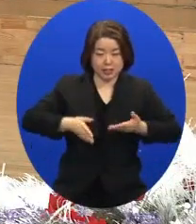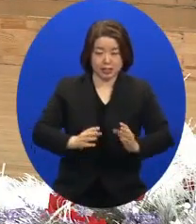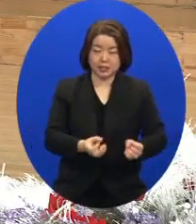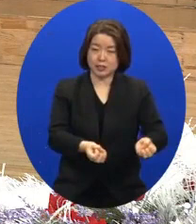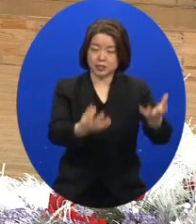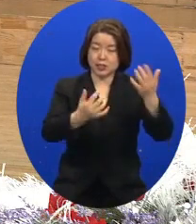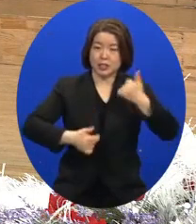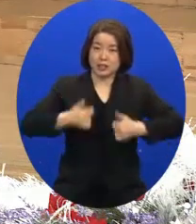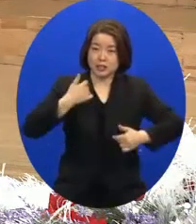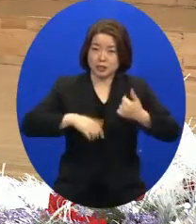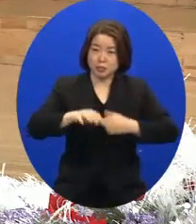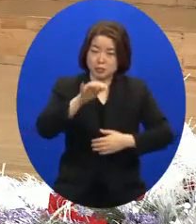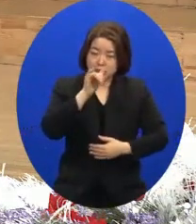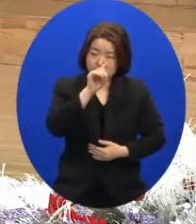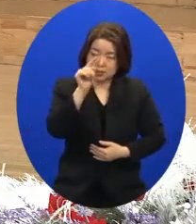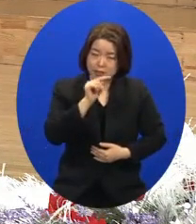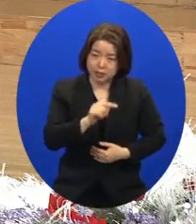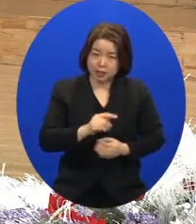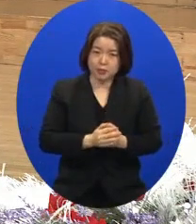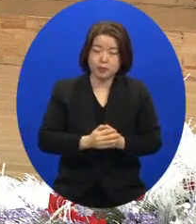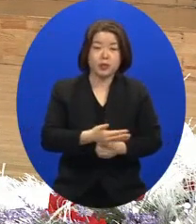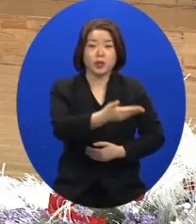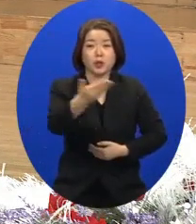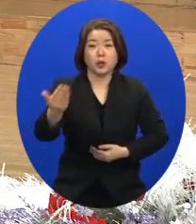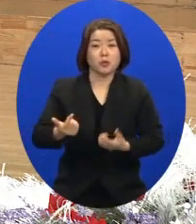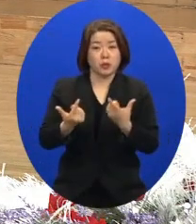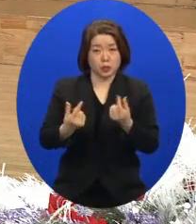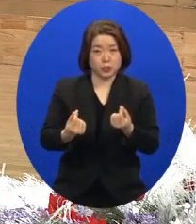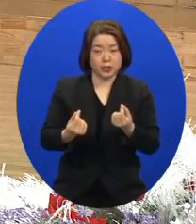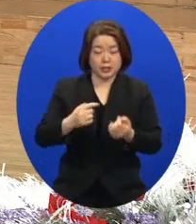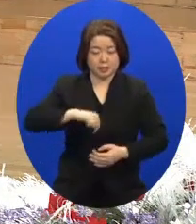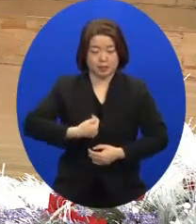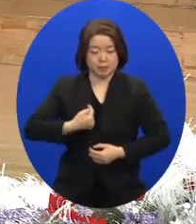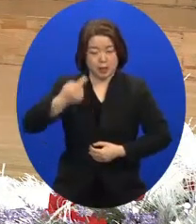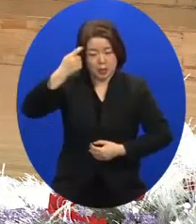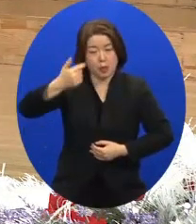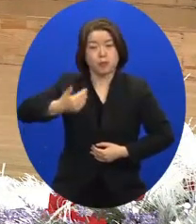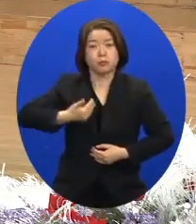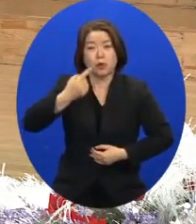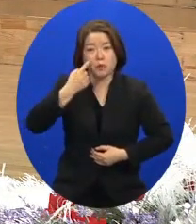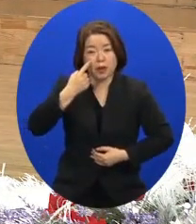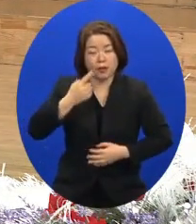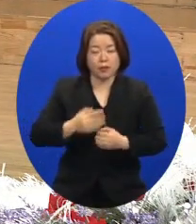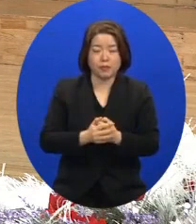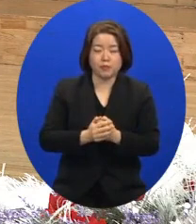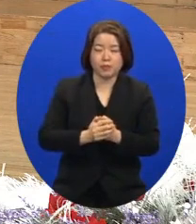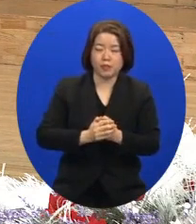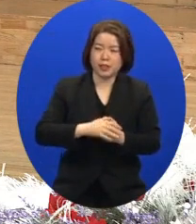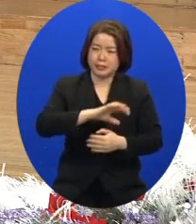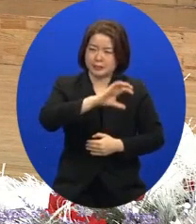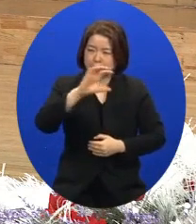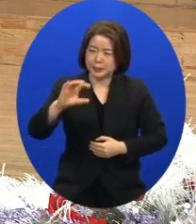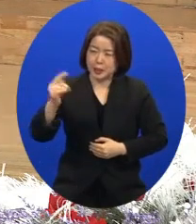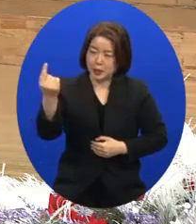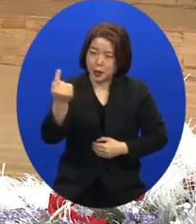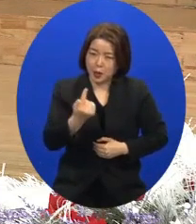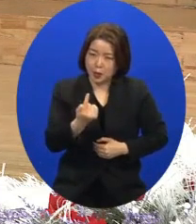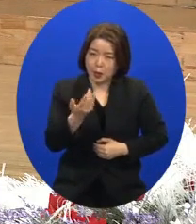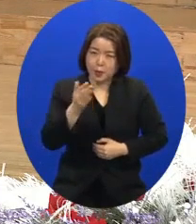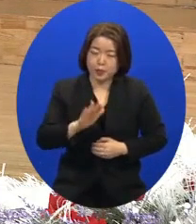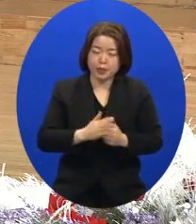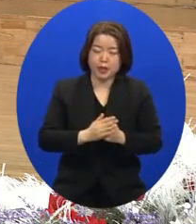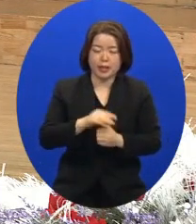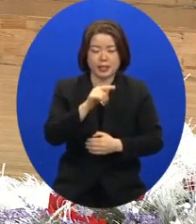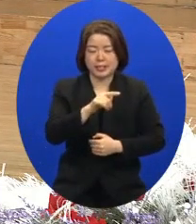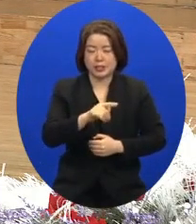겁니다. 여러분들도 여러분 자신에게 한번 물어보시기 바랍니다. 성탄절이 오는데 성탄절이